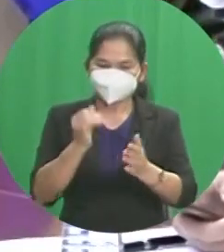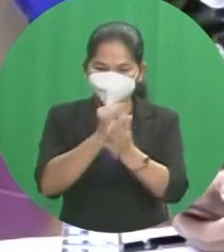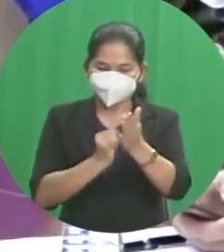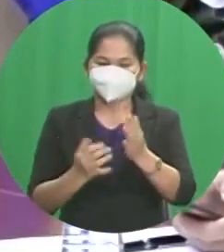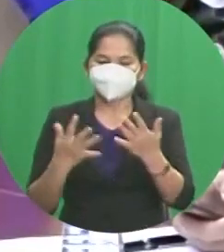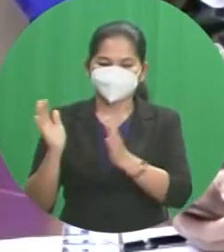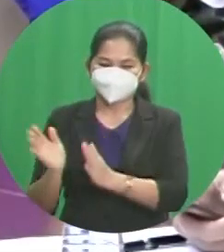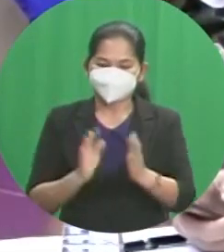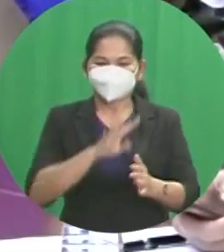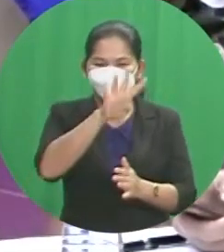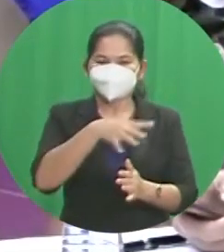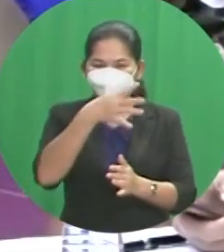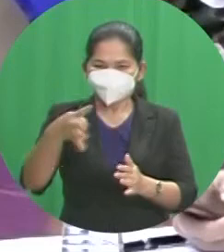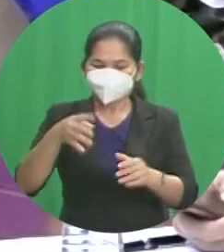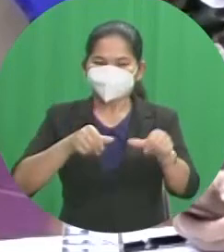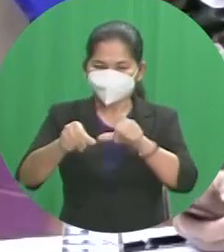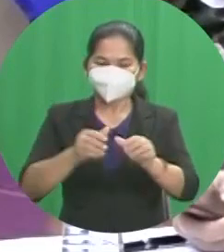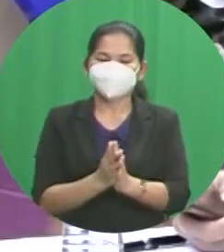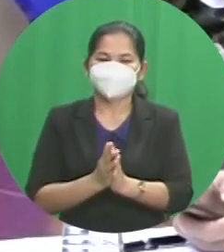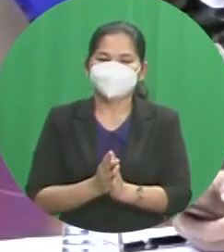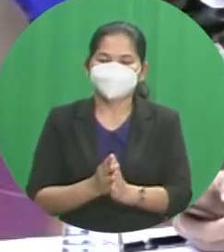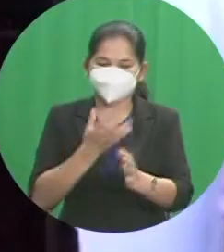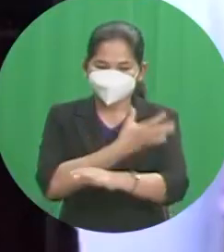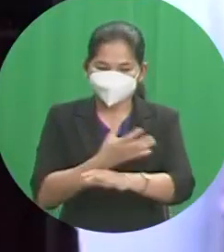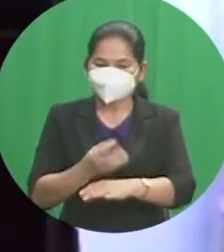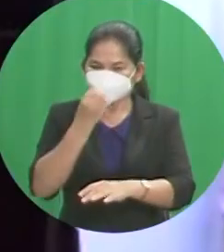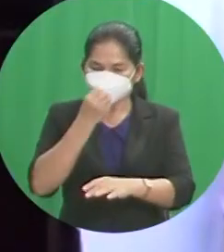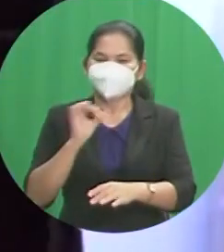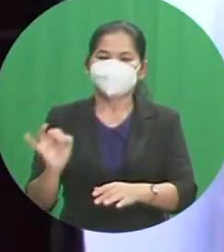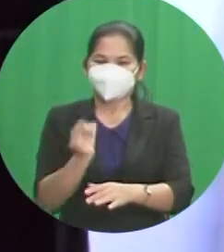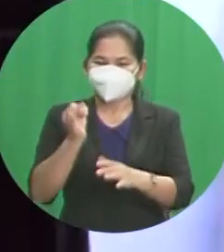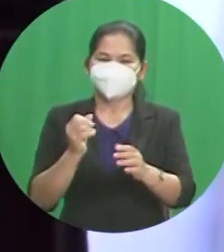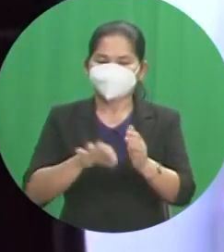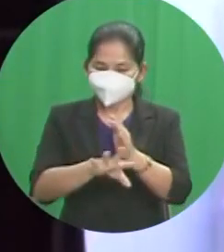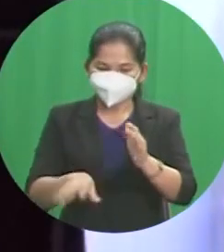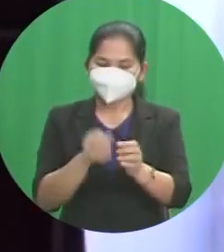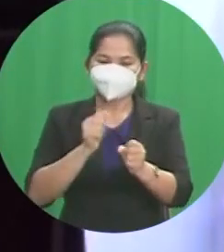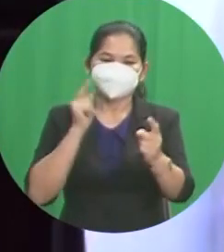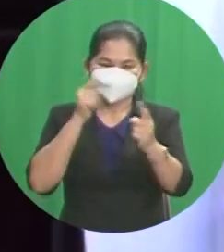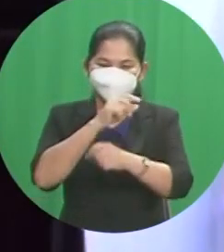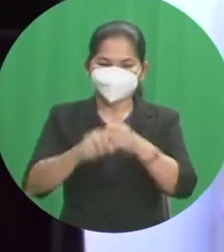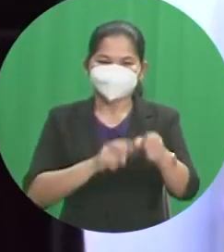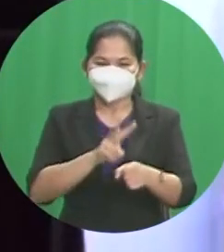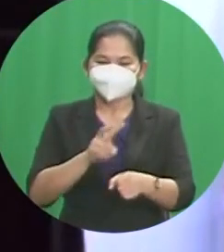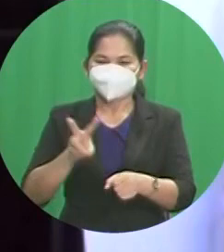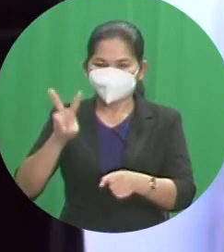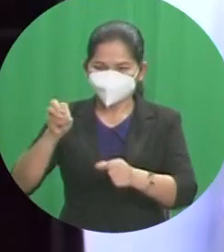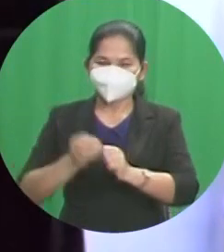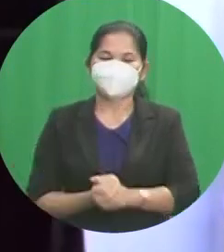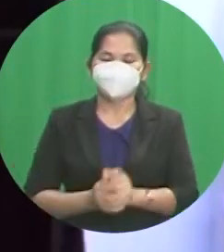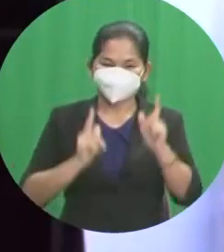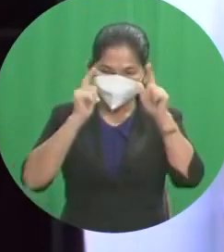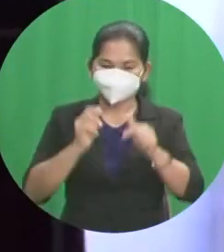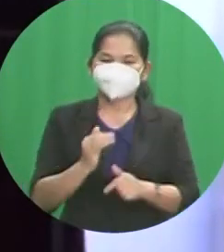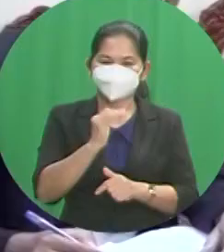ព្រាងផែនទីបង្ហាញផ្លូវស្ដីពីប្រព័ន្ធស្បៀងប្រកបដោយចីរភាពនៅកម្ពុជាឆ្ពោះទៅឆ្នាំ2030ឯកឧត្ត